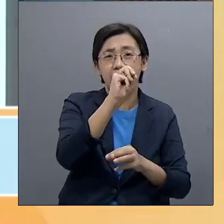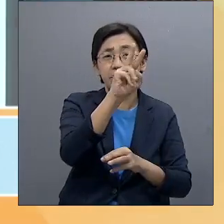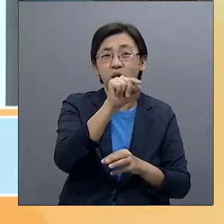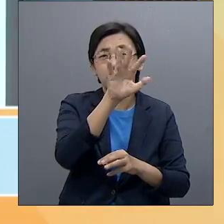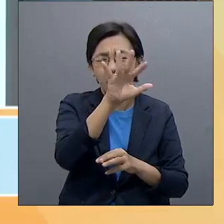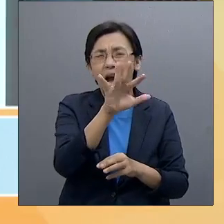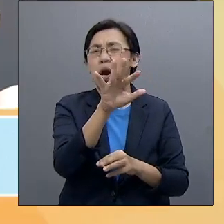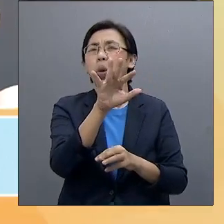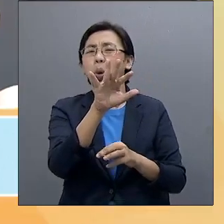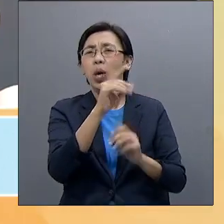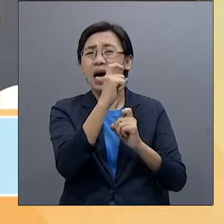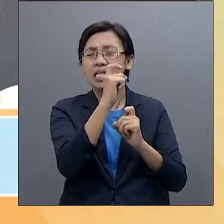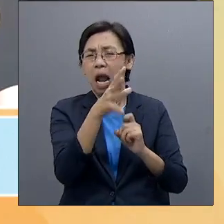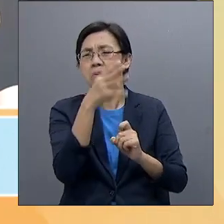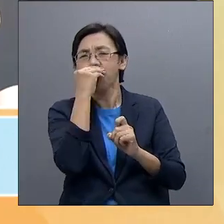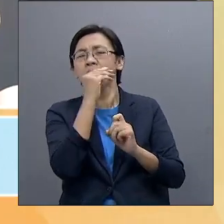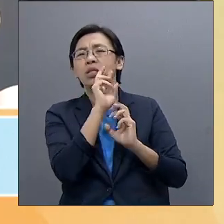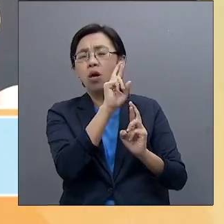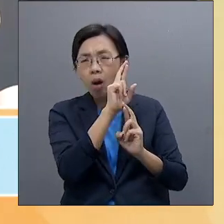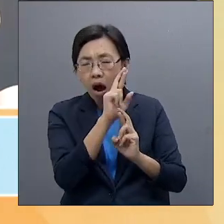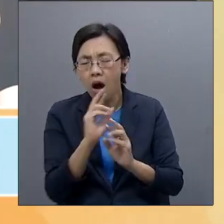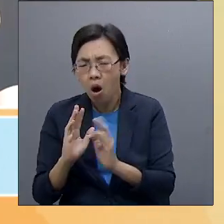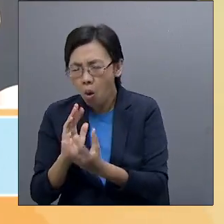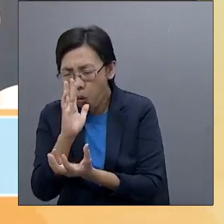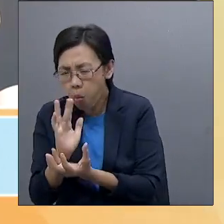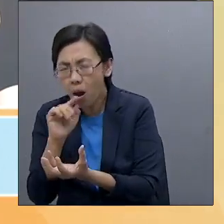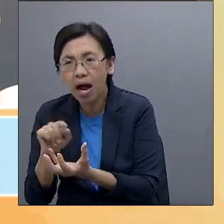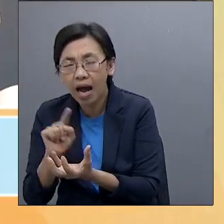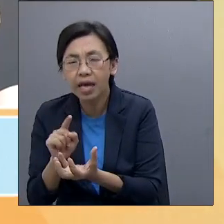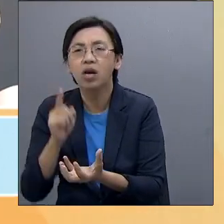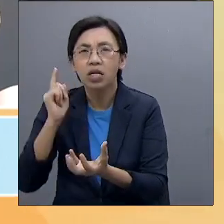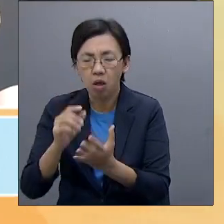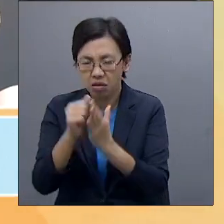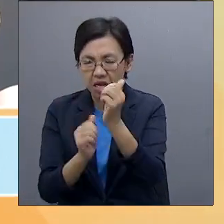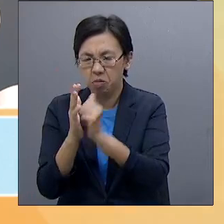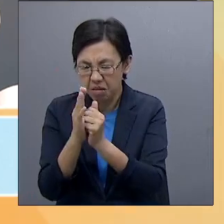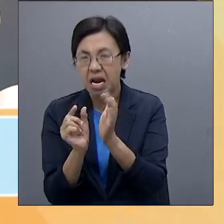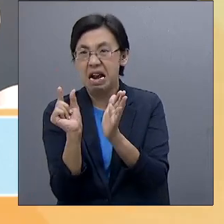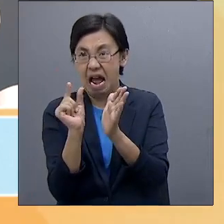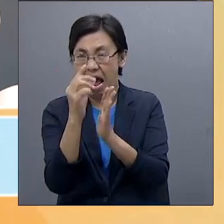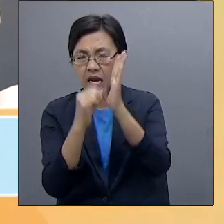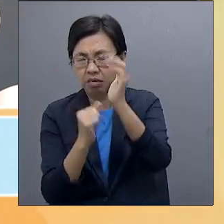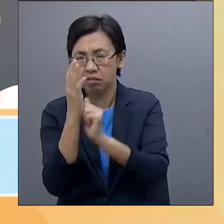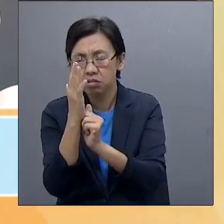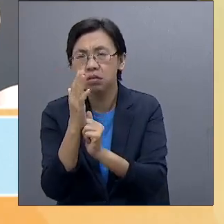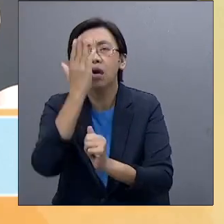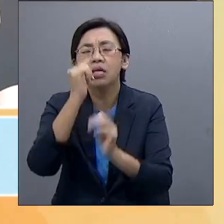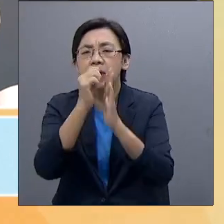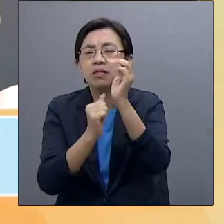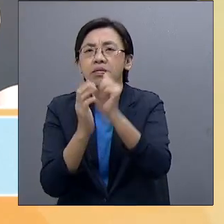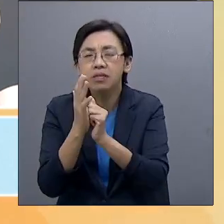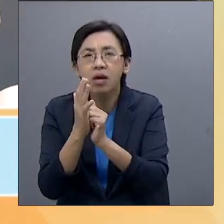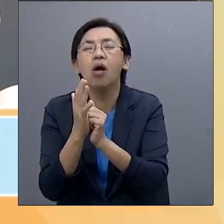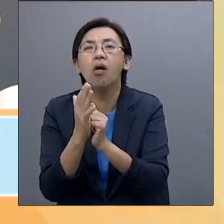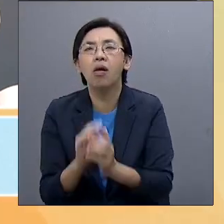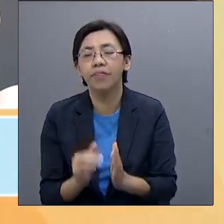รเจนเหลวนี่ก็ต้องระวังด้วย เวลาใช้ก็ต้องใส่ถุงมือหนาๆนะถุงมือที่มันไม่เสื่อมอ่ะมันจะต้องใช้ถุงมือส